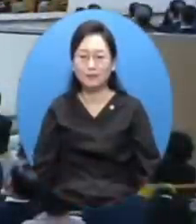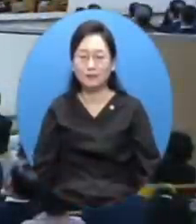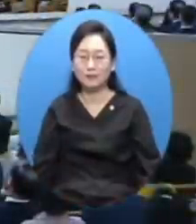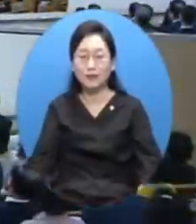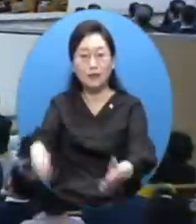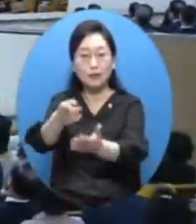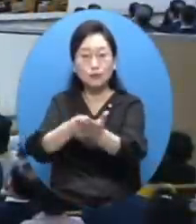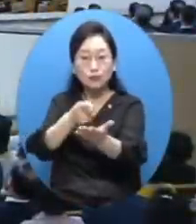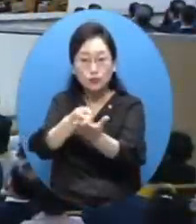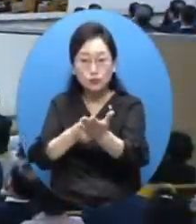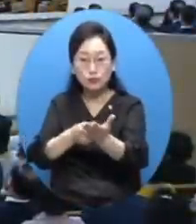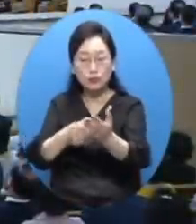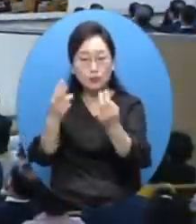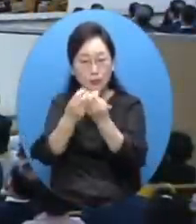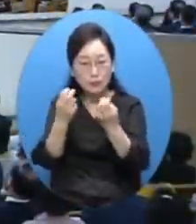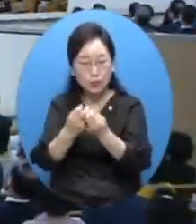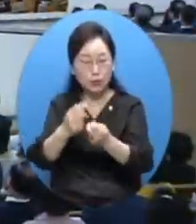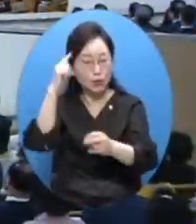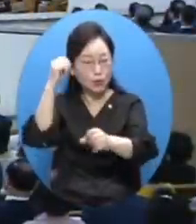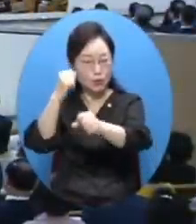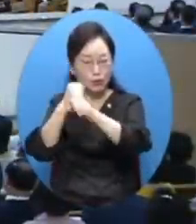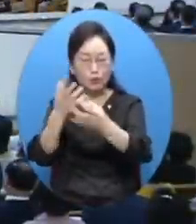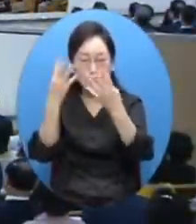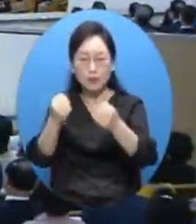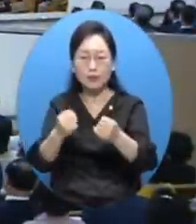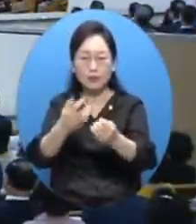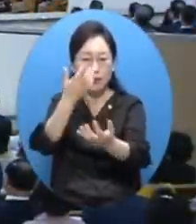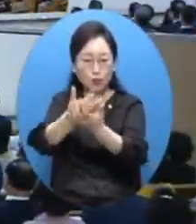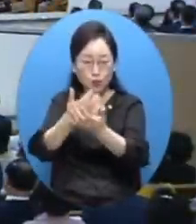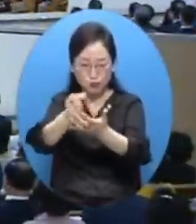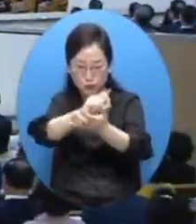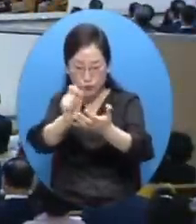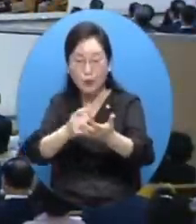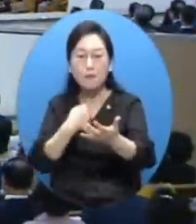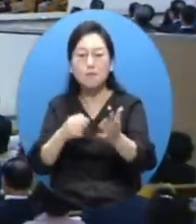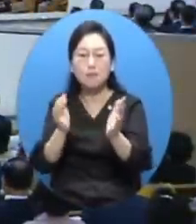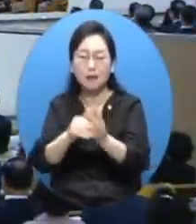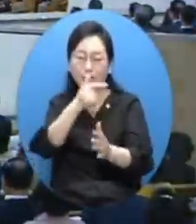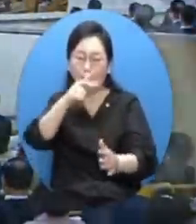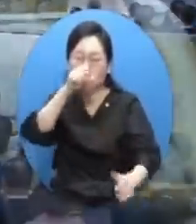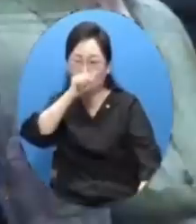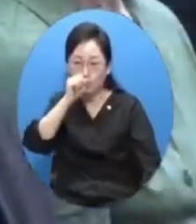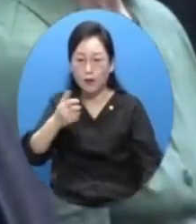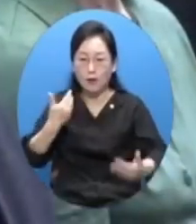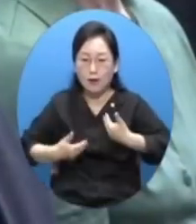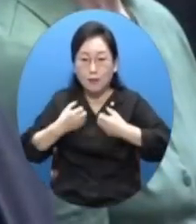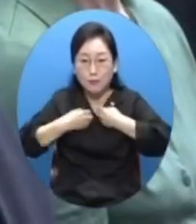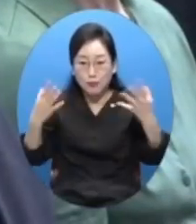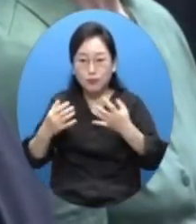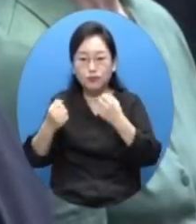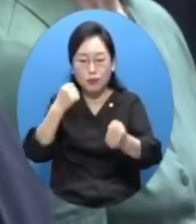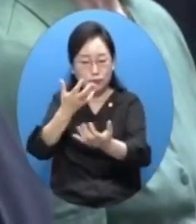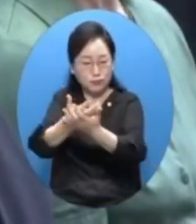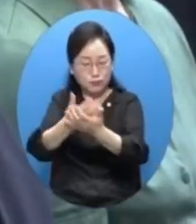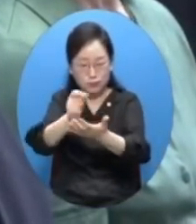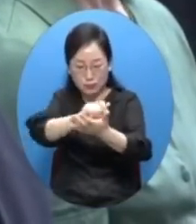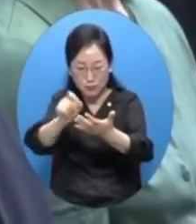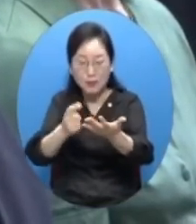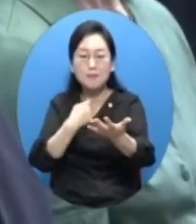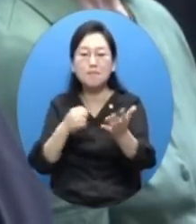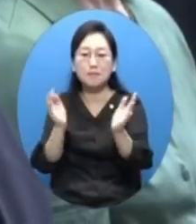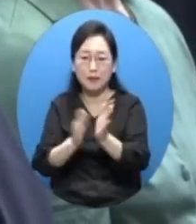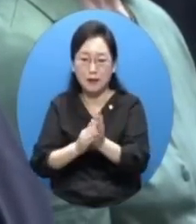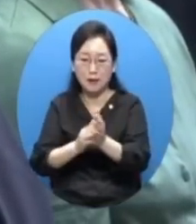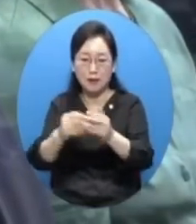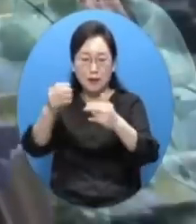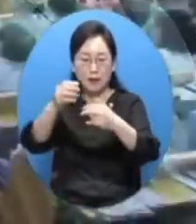수술 방법도 좋았고 연구도 많이 했고 논문도 많이 써서 너무 좋았다. 그 바쁜 동안에 논문도 많이 썼습니다. 오로지 환자